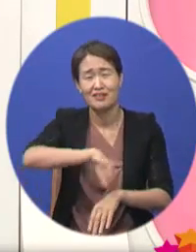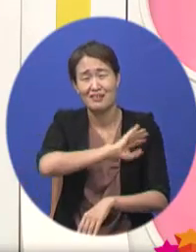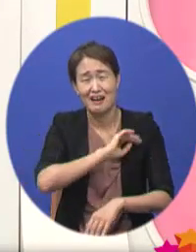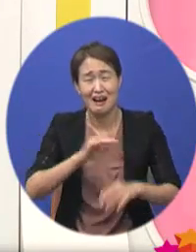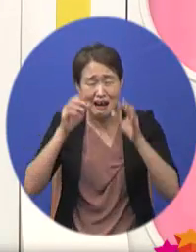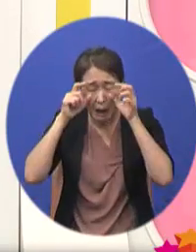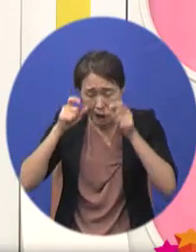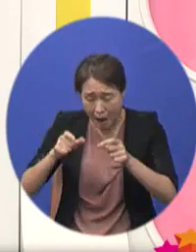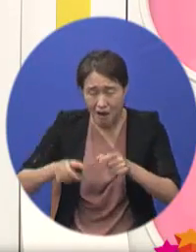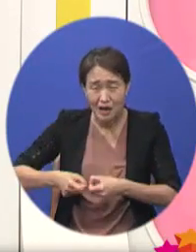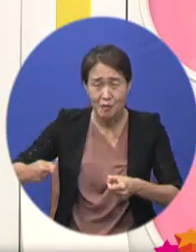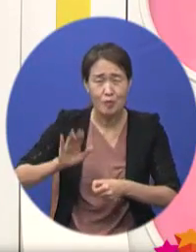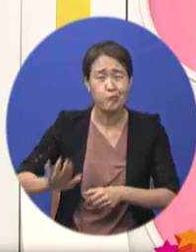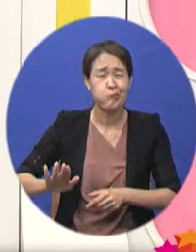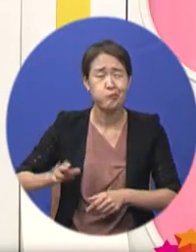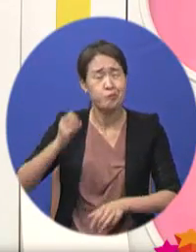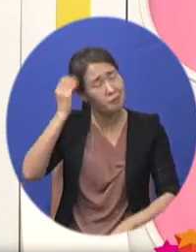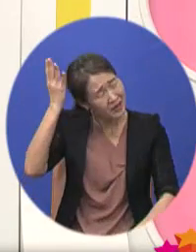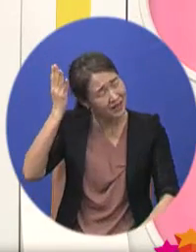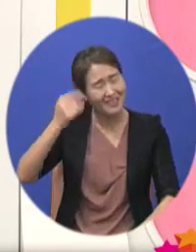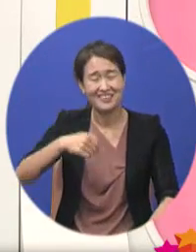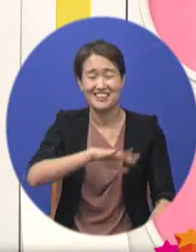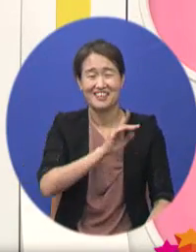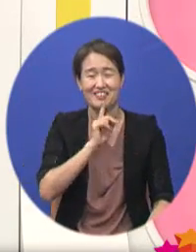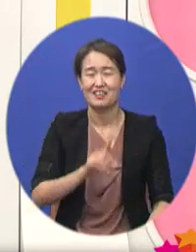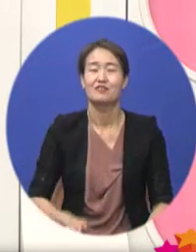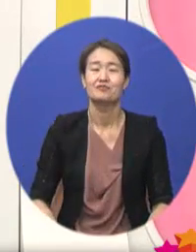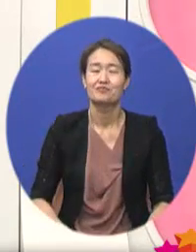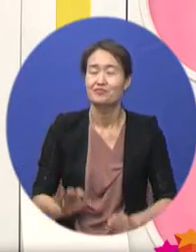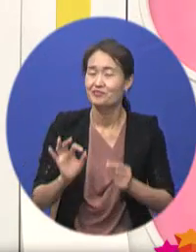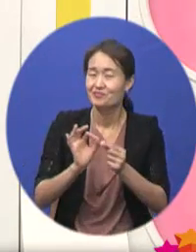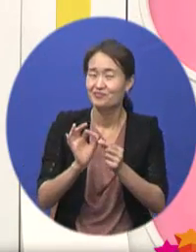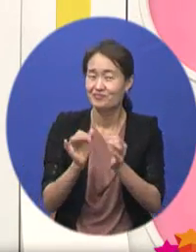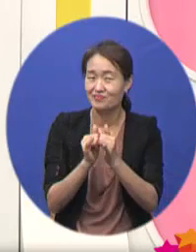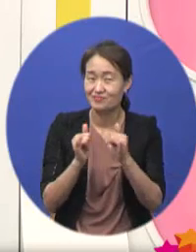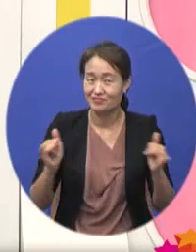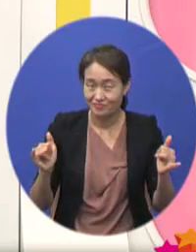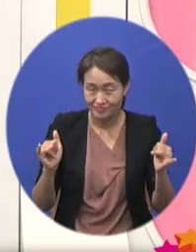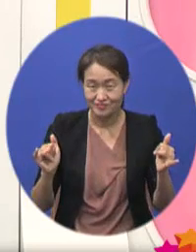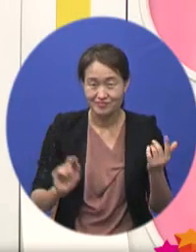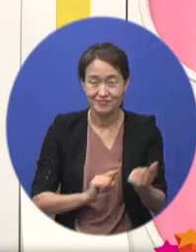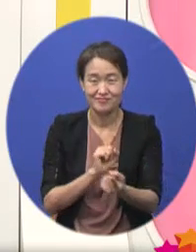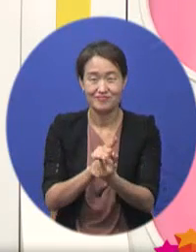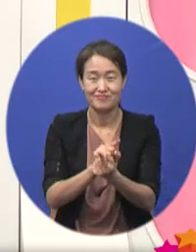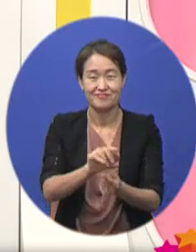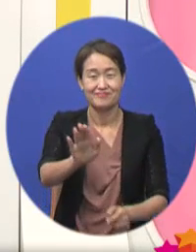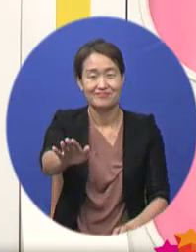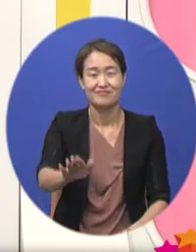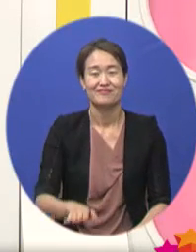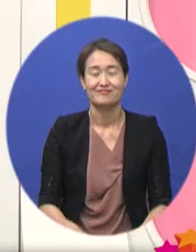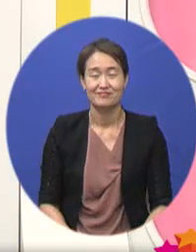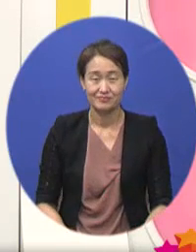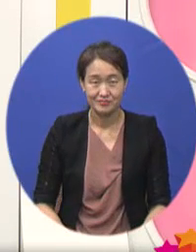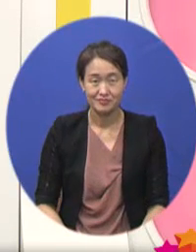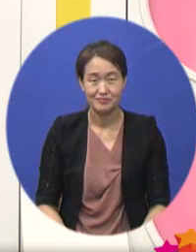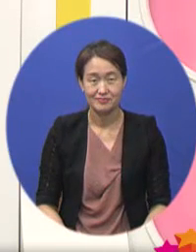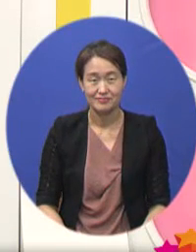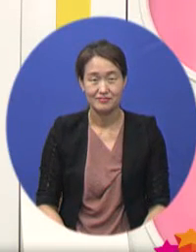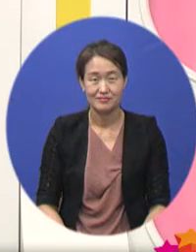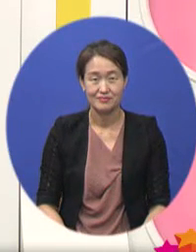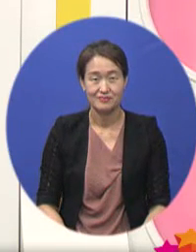네. 황당. 자, 우리 10번, 10번째 10번. 네. 우리 즉석자매자분 만나보겠습니다. 여보세요?